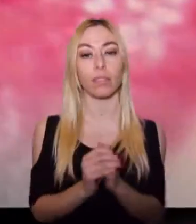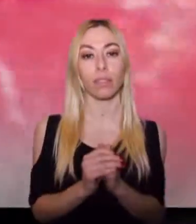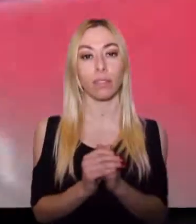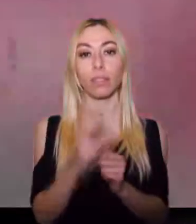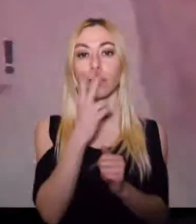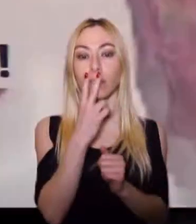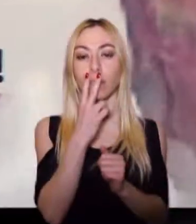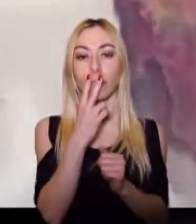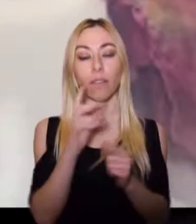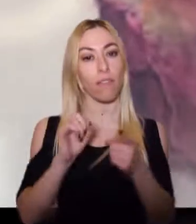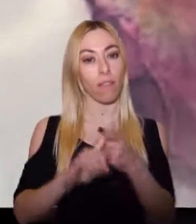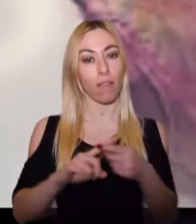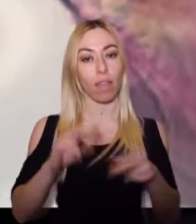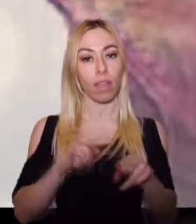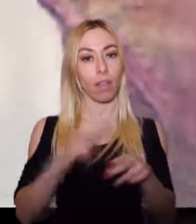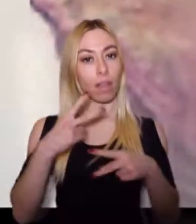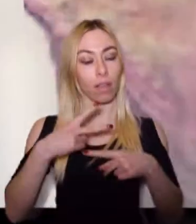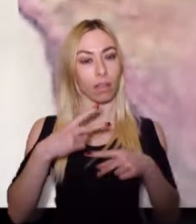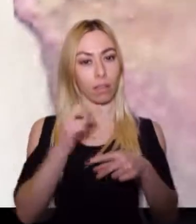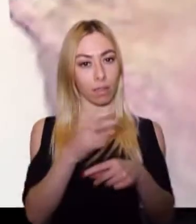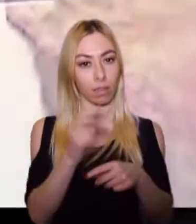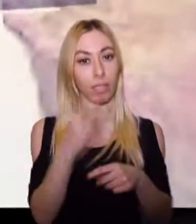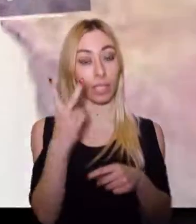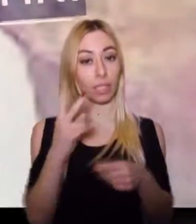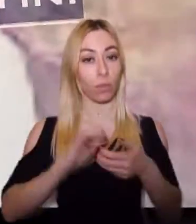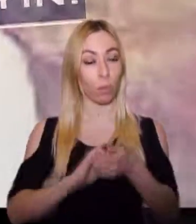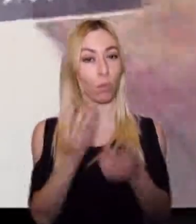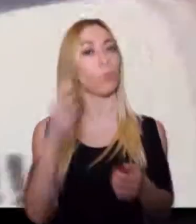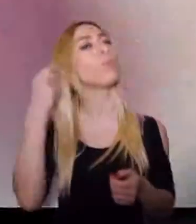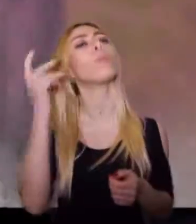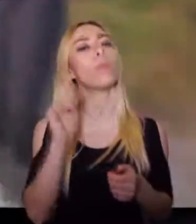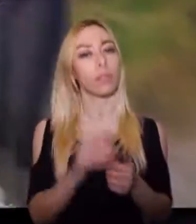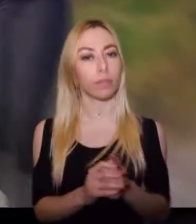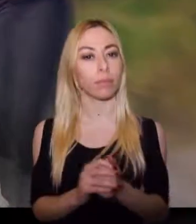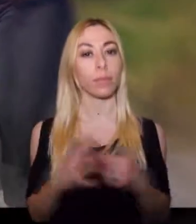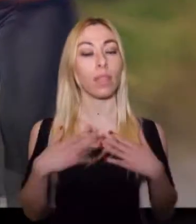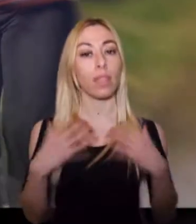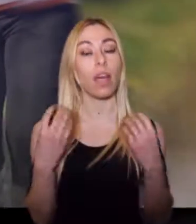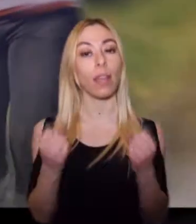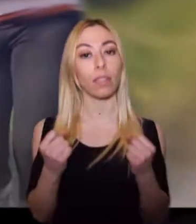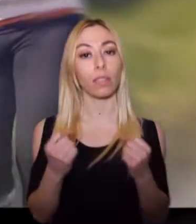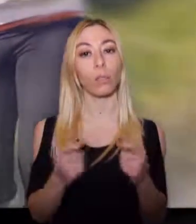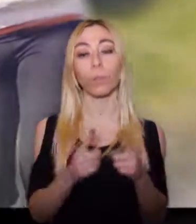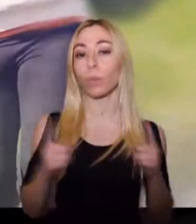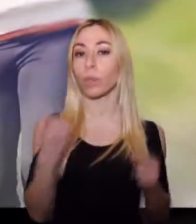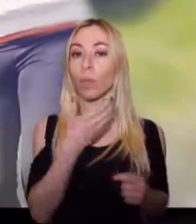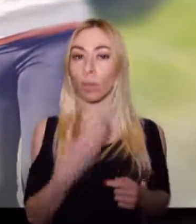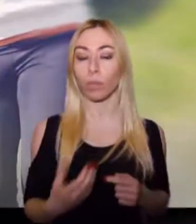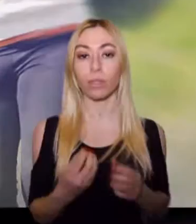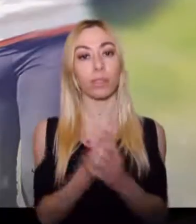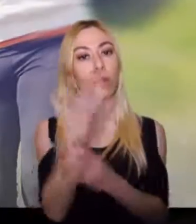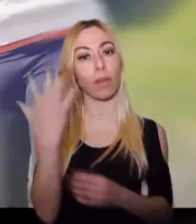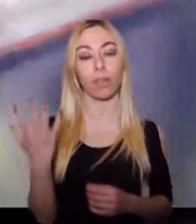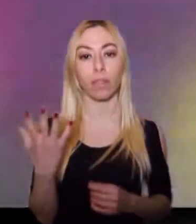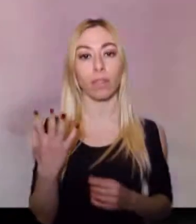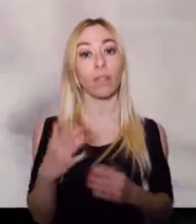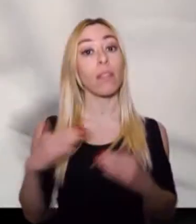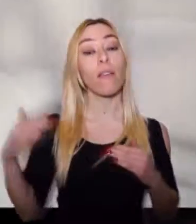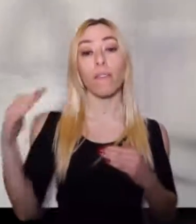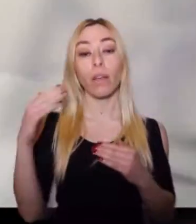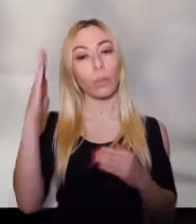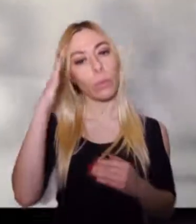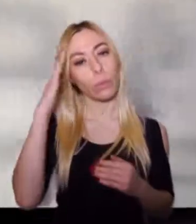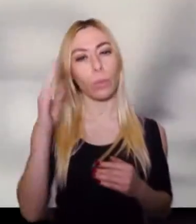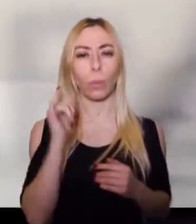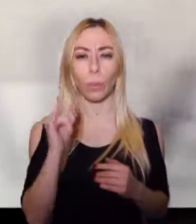arasında. Sigaranın ve kanserin iki iyi dost olduğunu unutmayın. Sağlıklı uzun bir ömür, sabahları daha